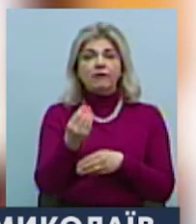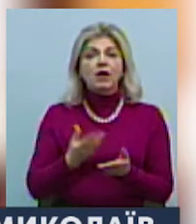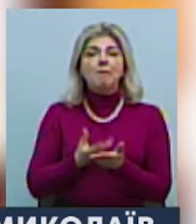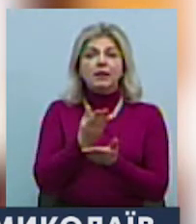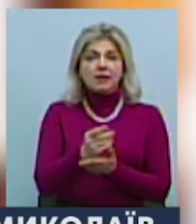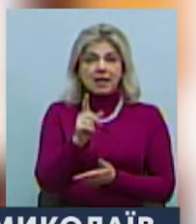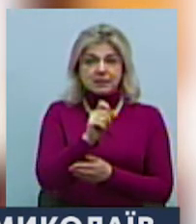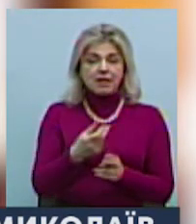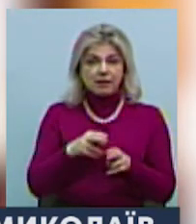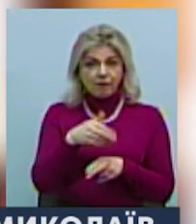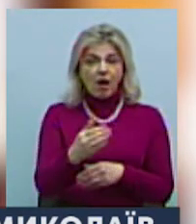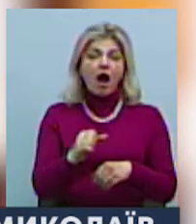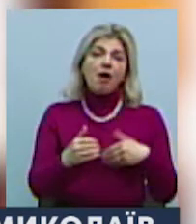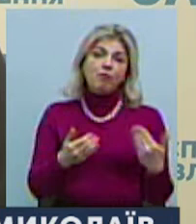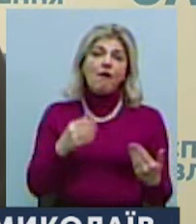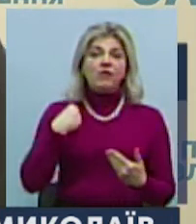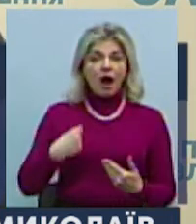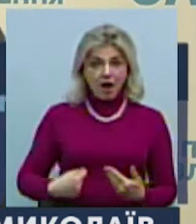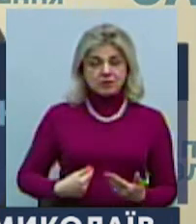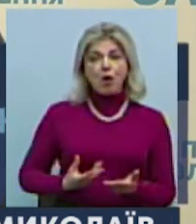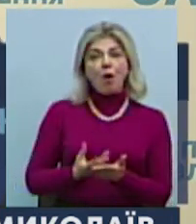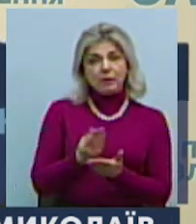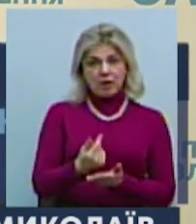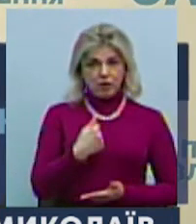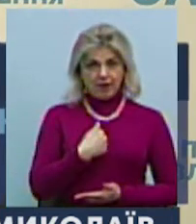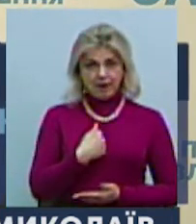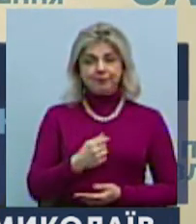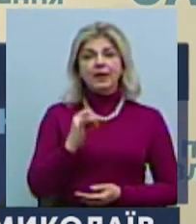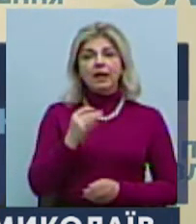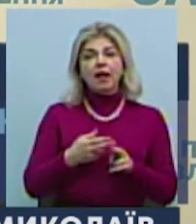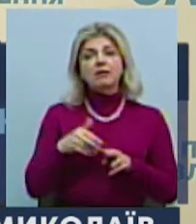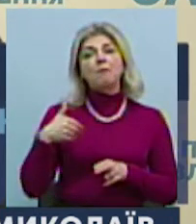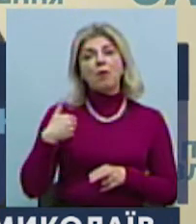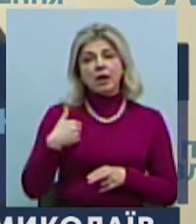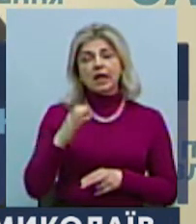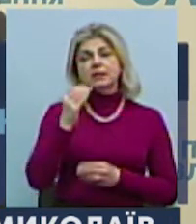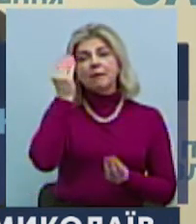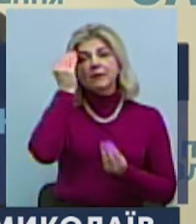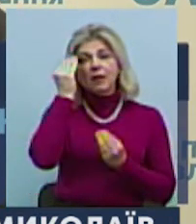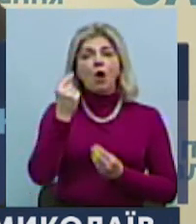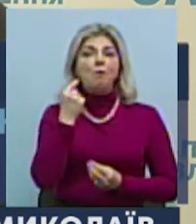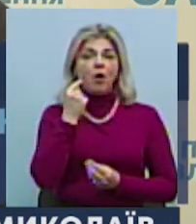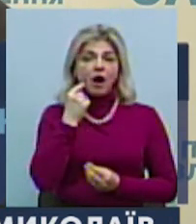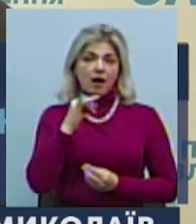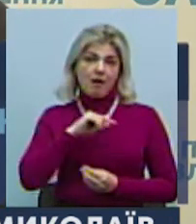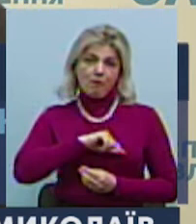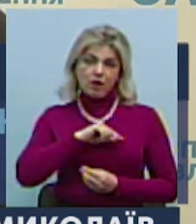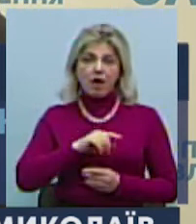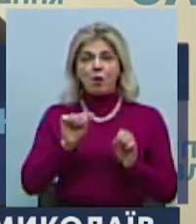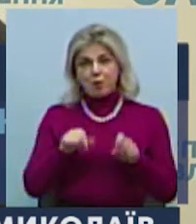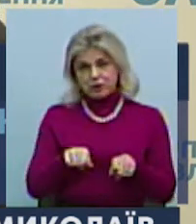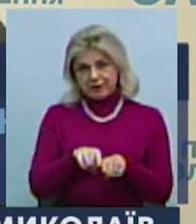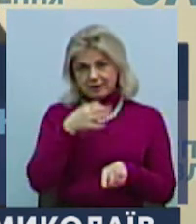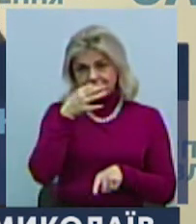за нього, а з боку Франції оплачував я. Думаю, це дуже корисно з точки зору відродження моральності і нашої моралі, можна так це